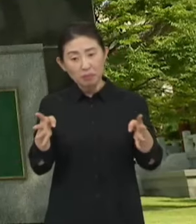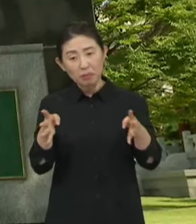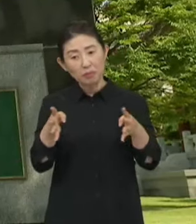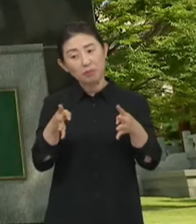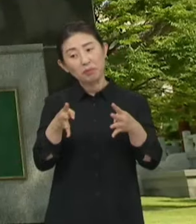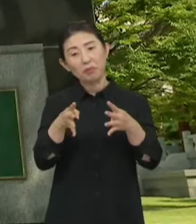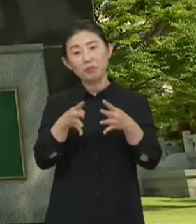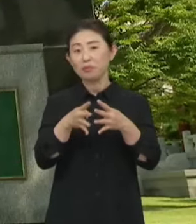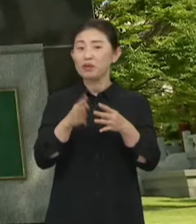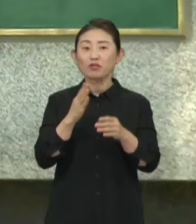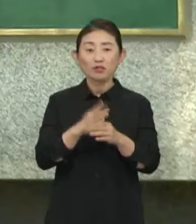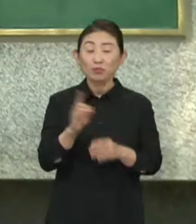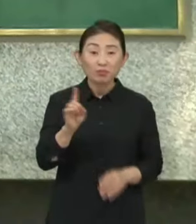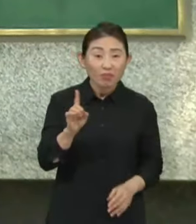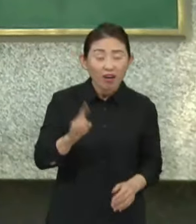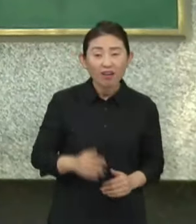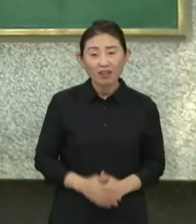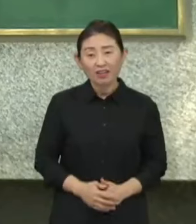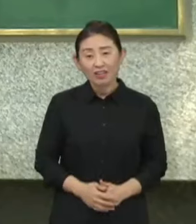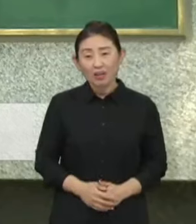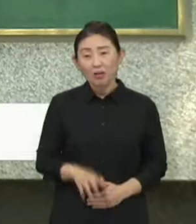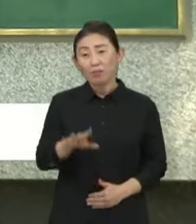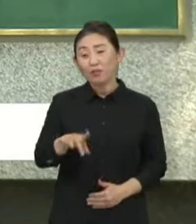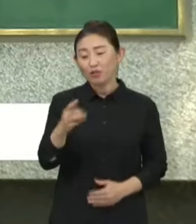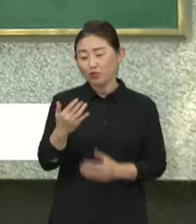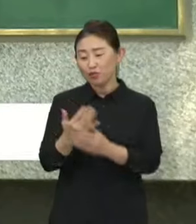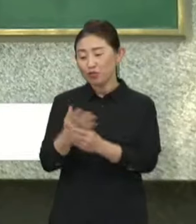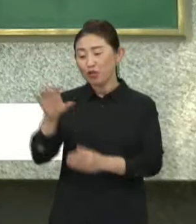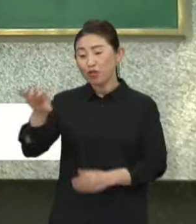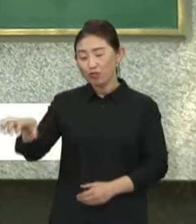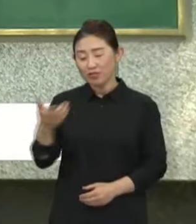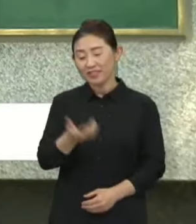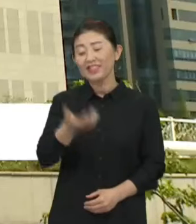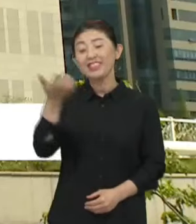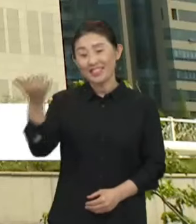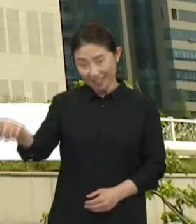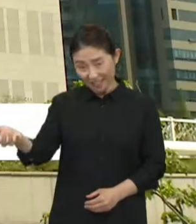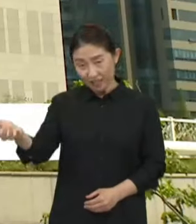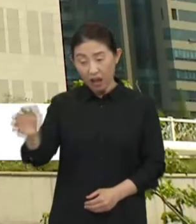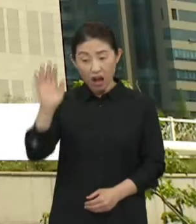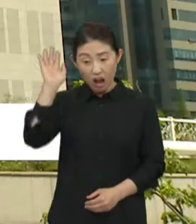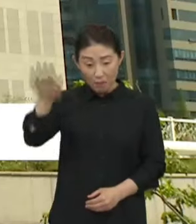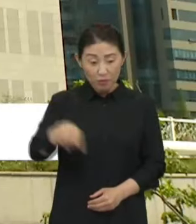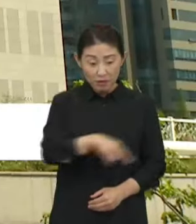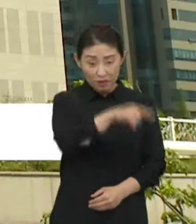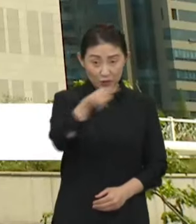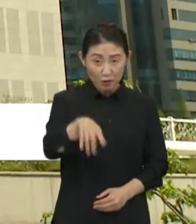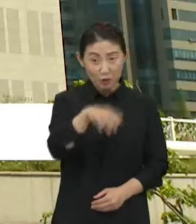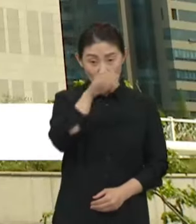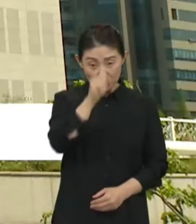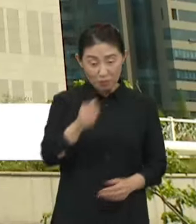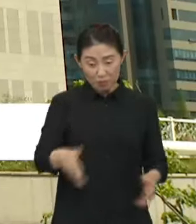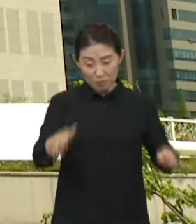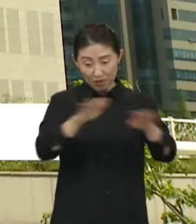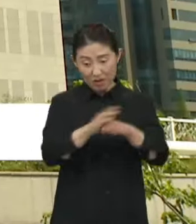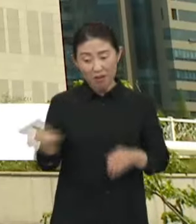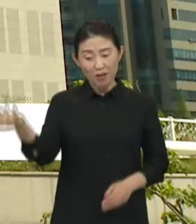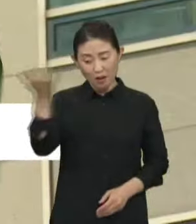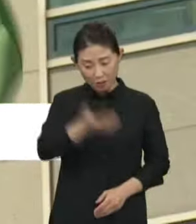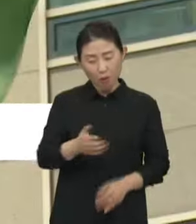국면에 접어들었습니다 대전시가 일단 유성구로 사옥을 이전하되 향후 원도심으로 복귀할 것을 약속해